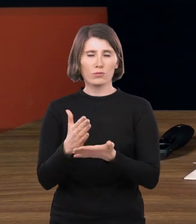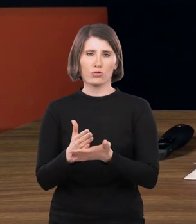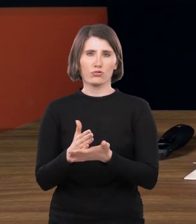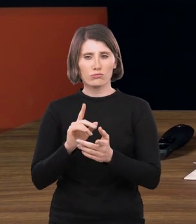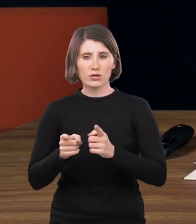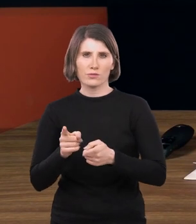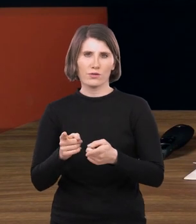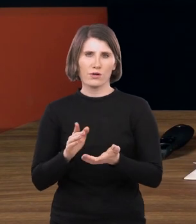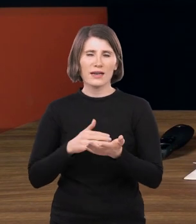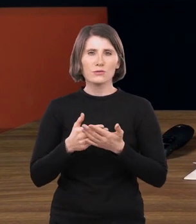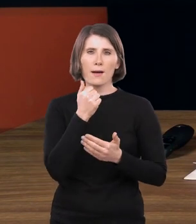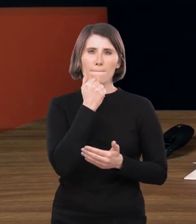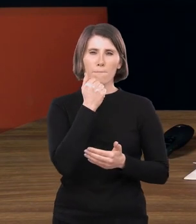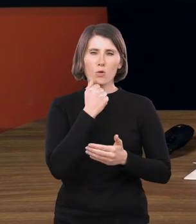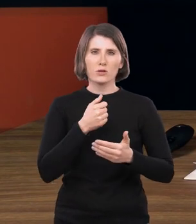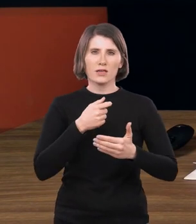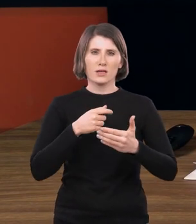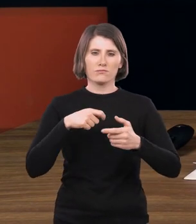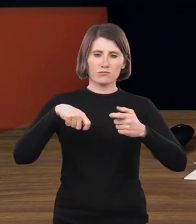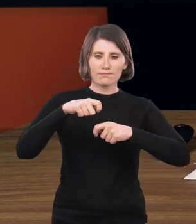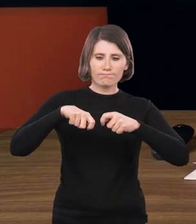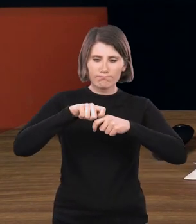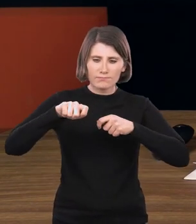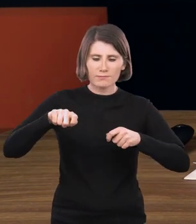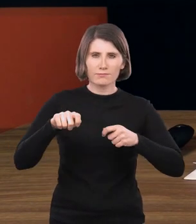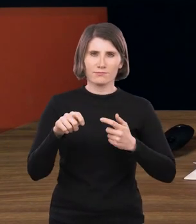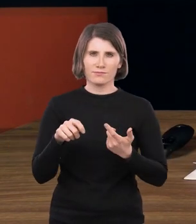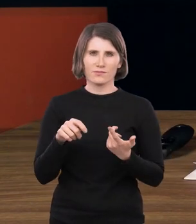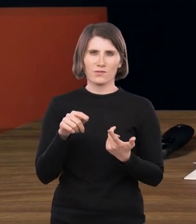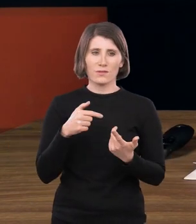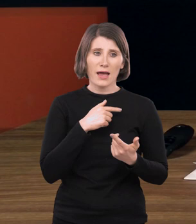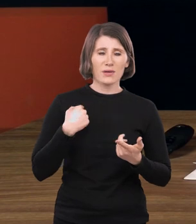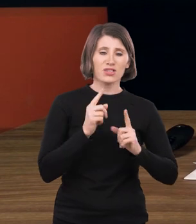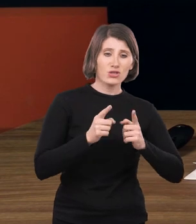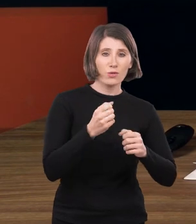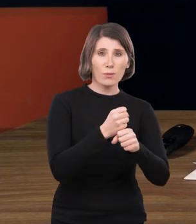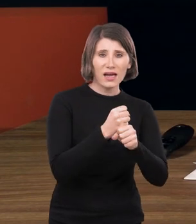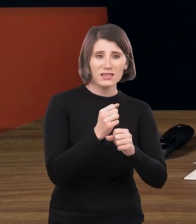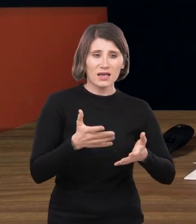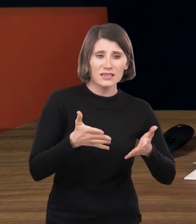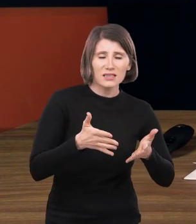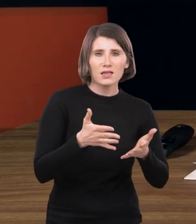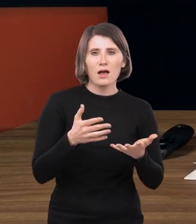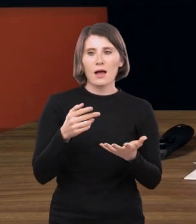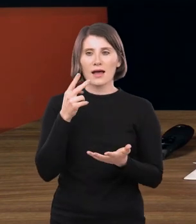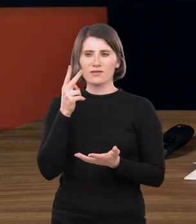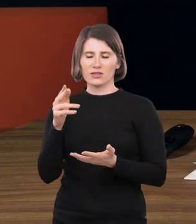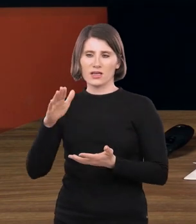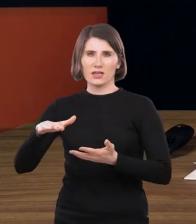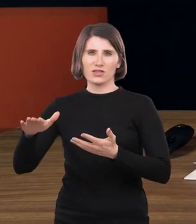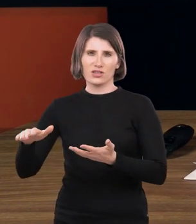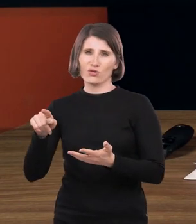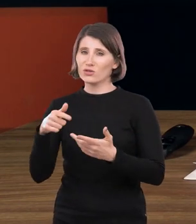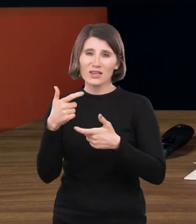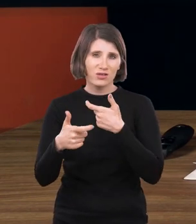butów, kiedy spieszymy się do pracy. To spowoduje po pierwsze niewykonanie czynności, po drugie atak agresji, po drugie niechęć